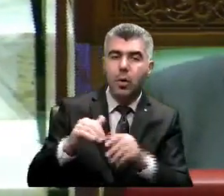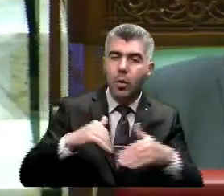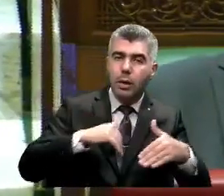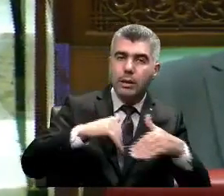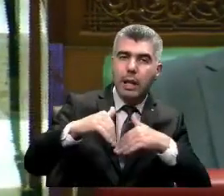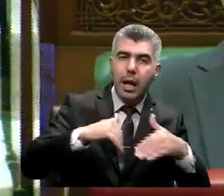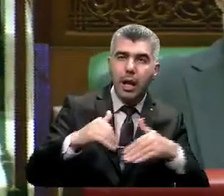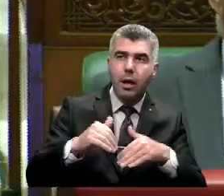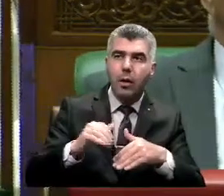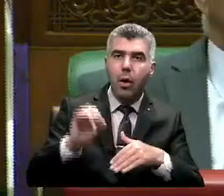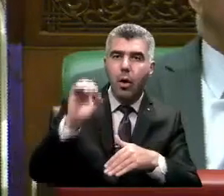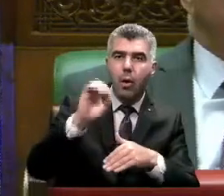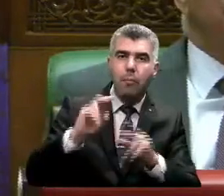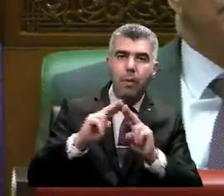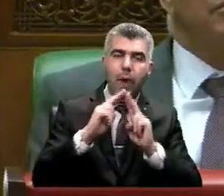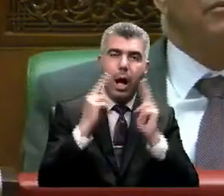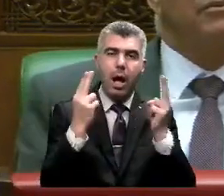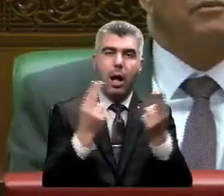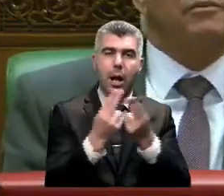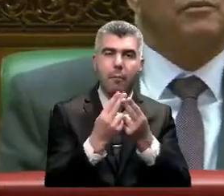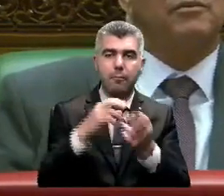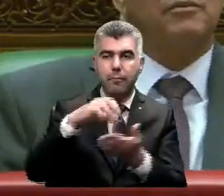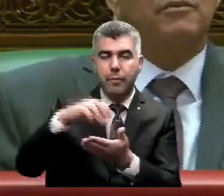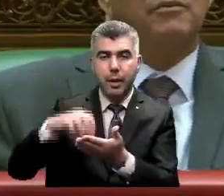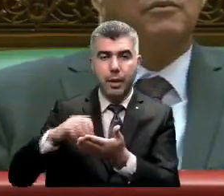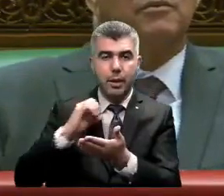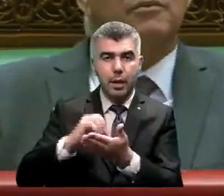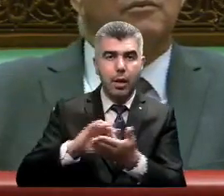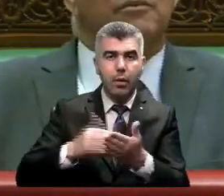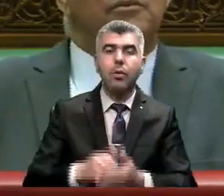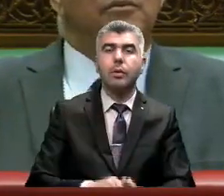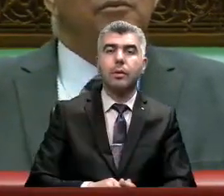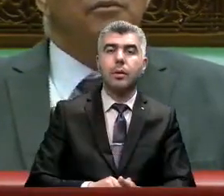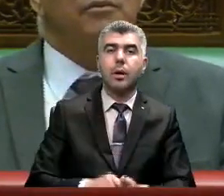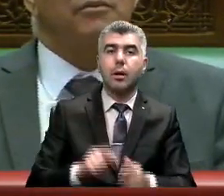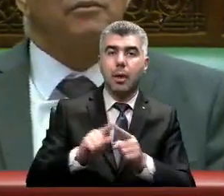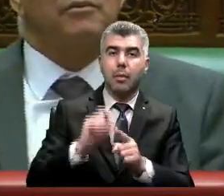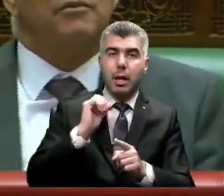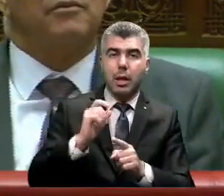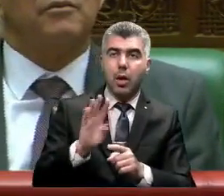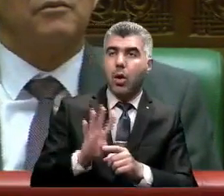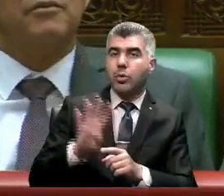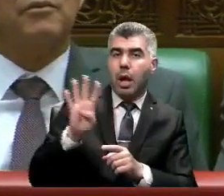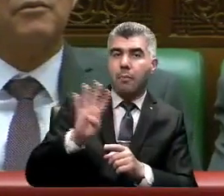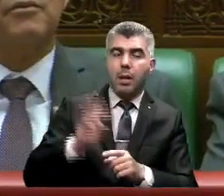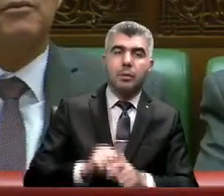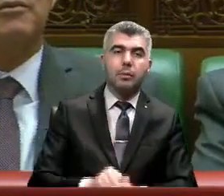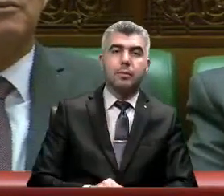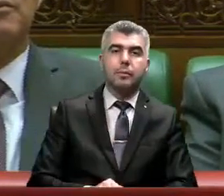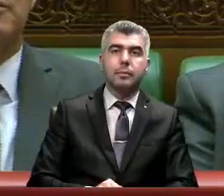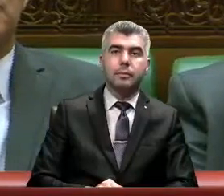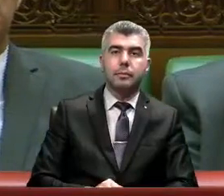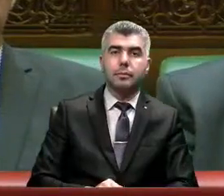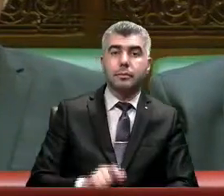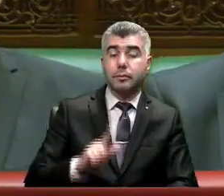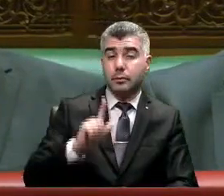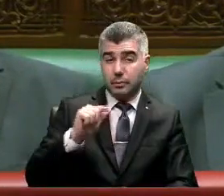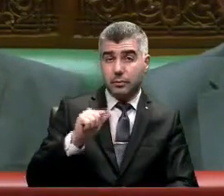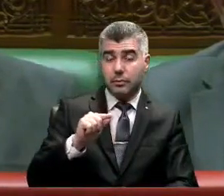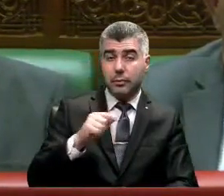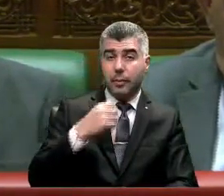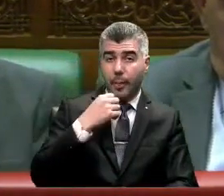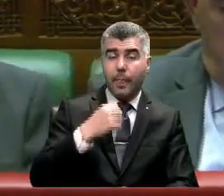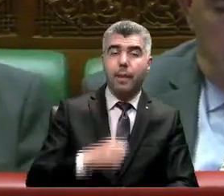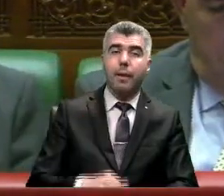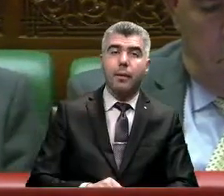الدولي للبضائع بين الموانئ المغربية والأوروبية بالبحر الأبيض المتوسط، فهو يتميز كما سبق